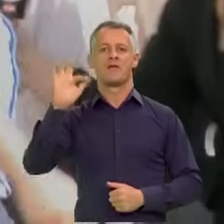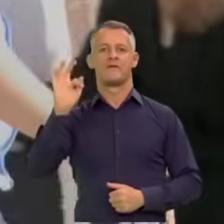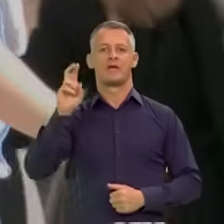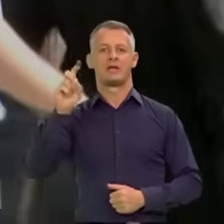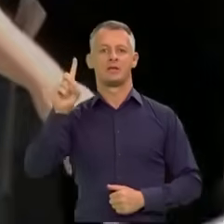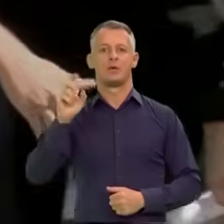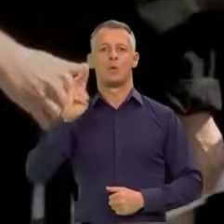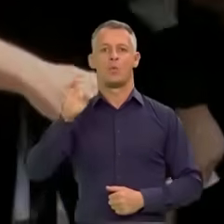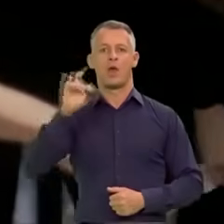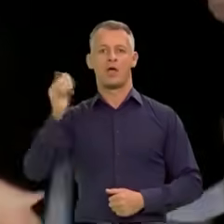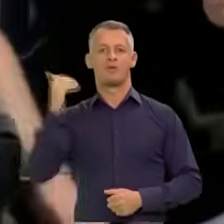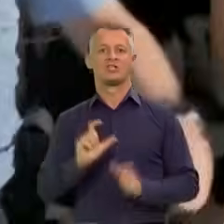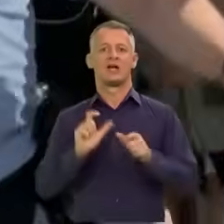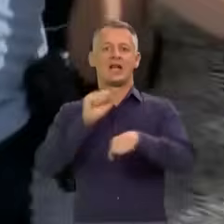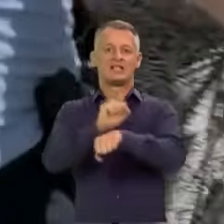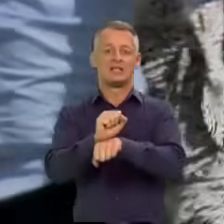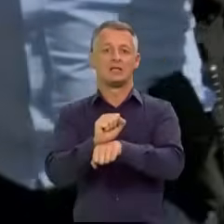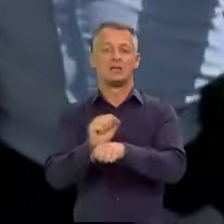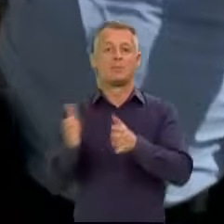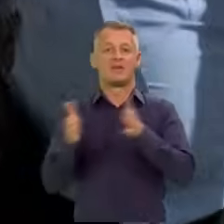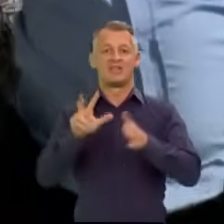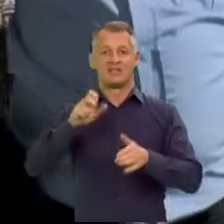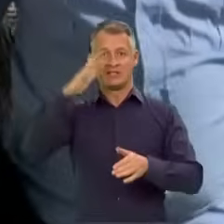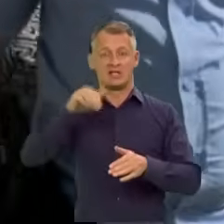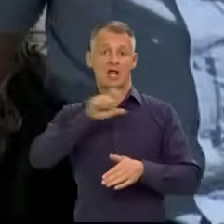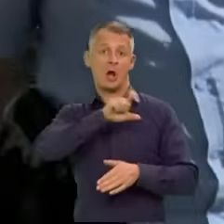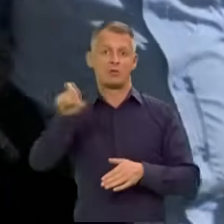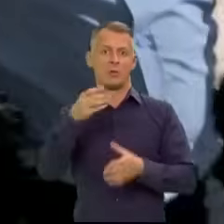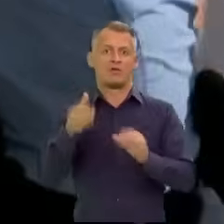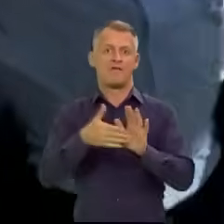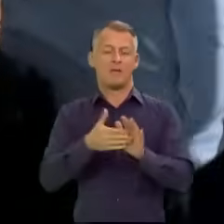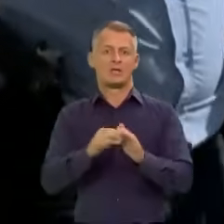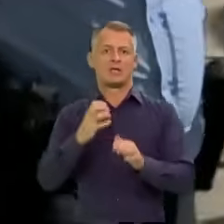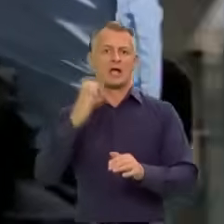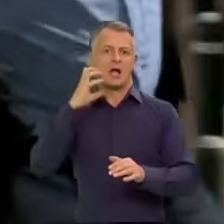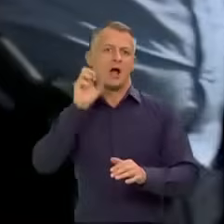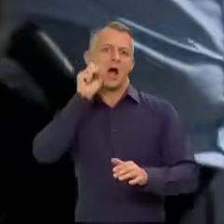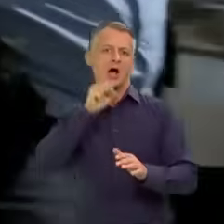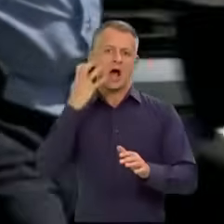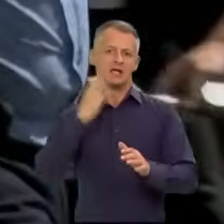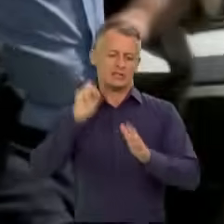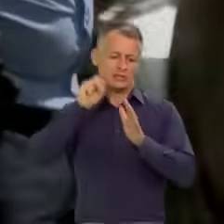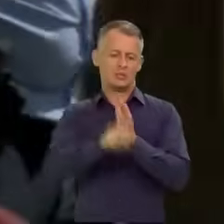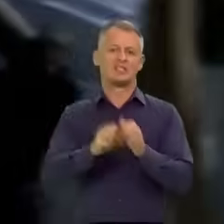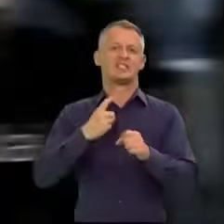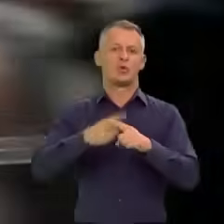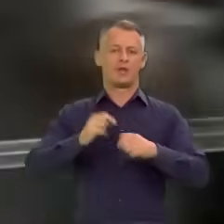Alfred Bulai a fost arestat preventiv pentru 30 de zile, el este acuzat de mai multe fapte de agresiune sexuală.